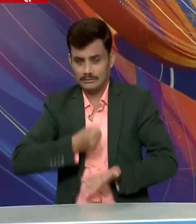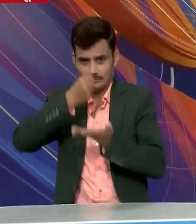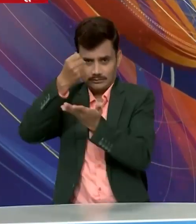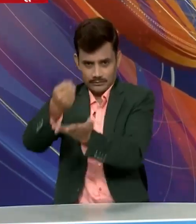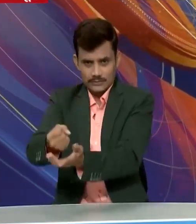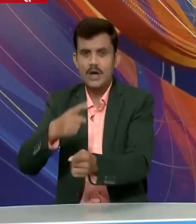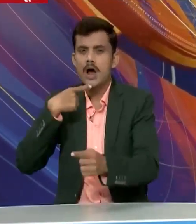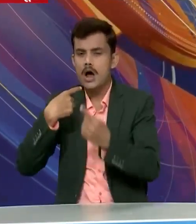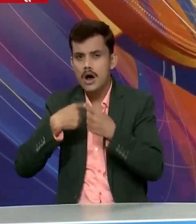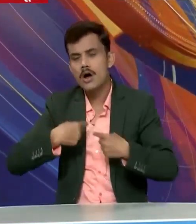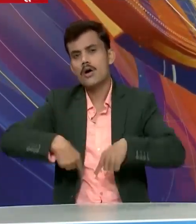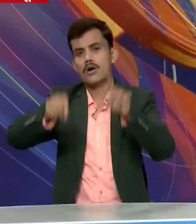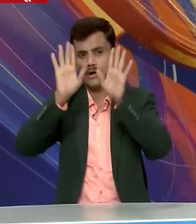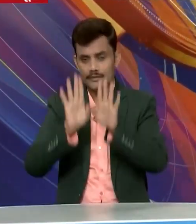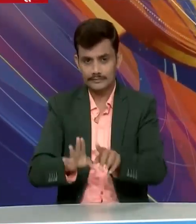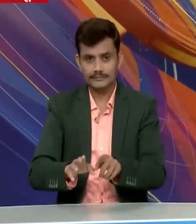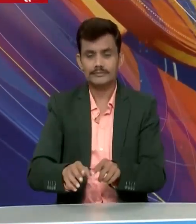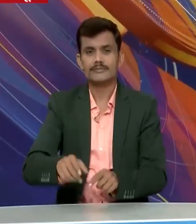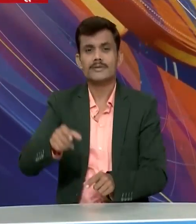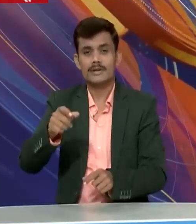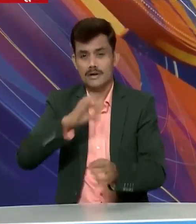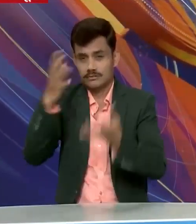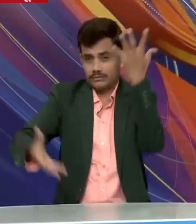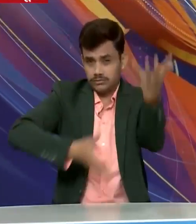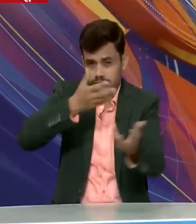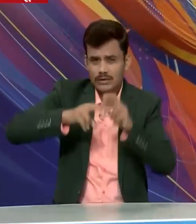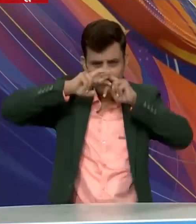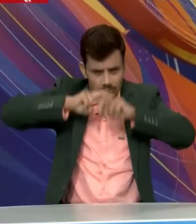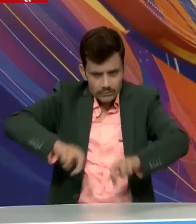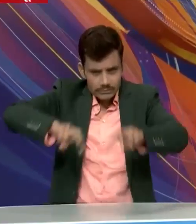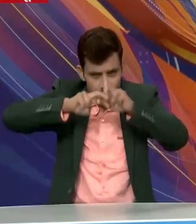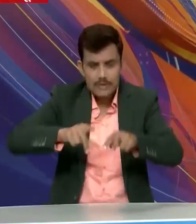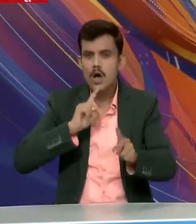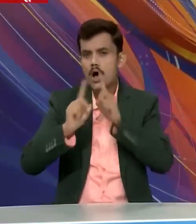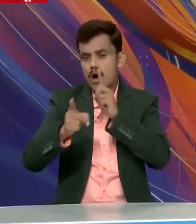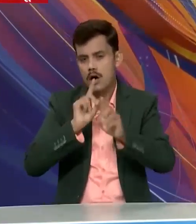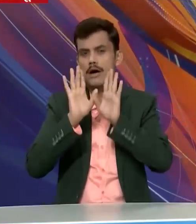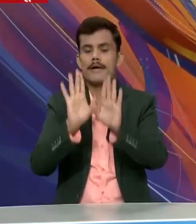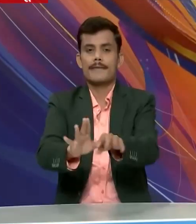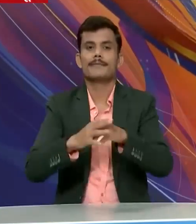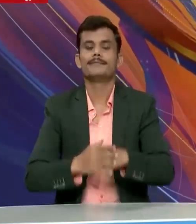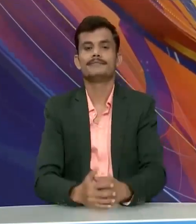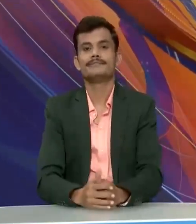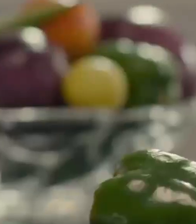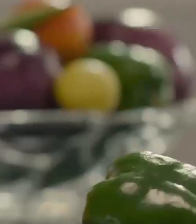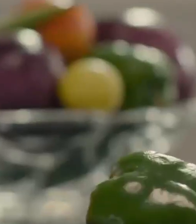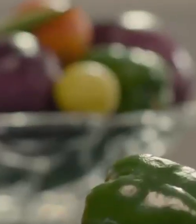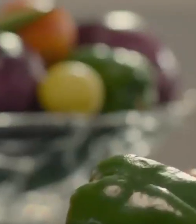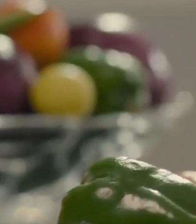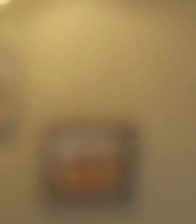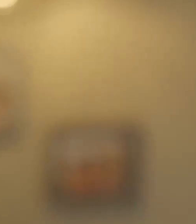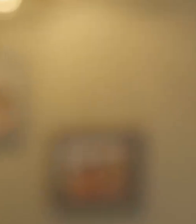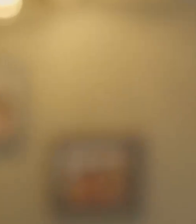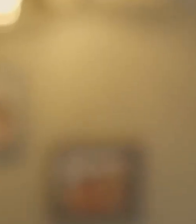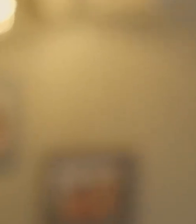अनुग्रह राशि दिए जाने की भी घोषणा की गई। दुर्घटना की व्यापक जांच के भी आदेश दिए गए हैं। जैसे